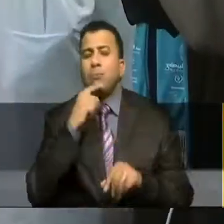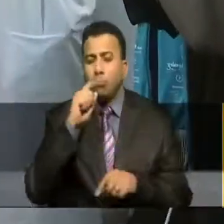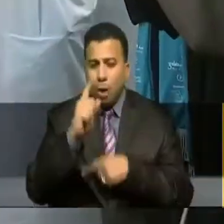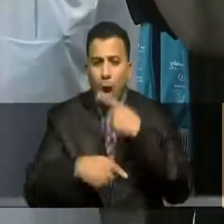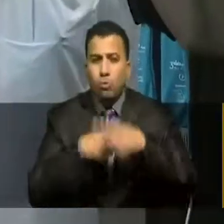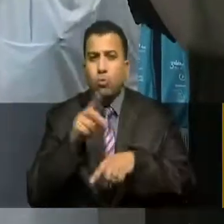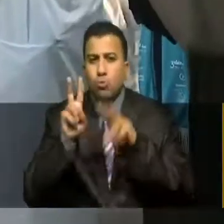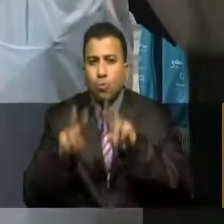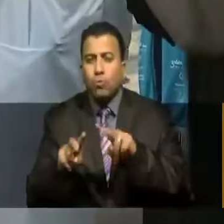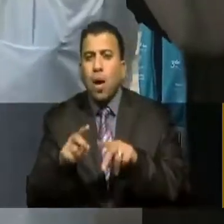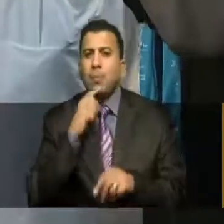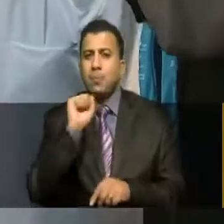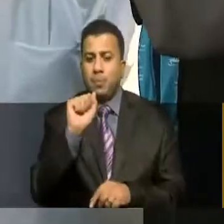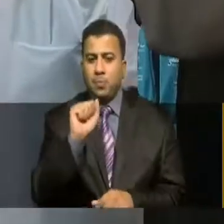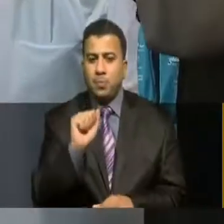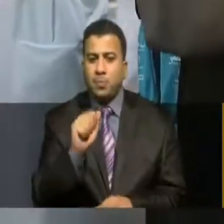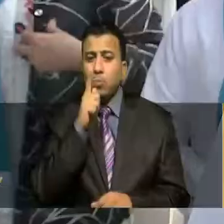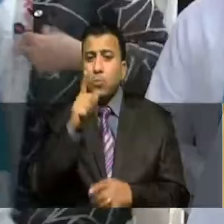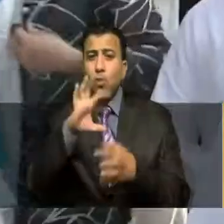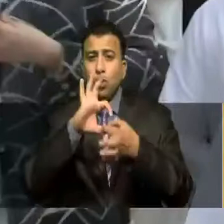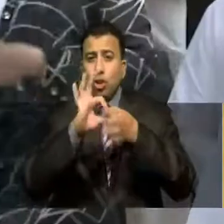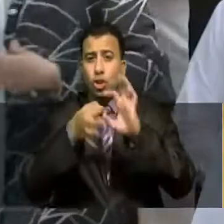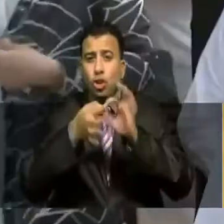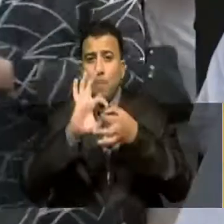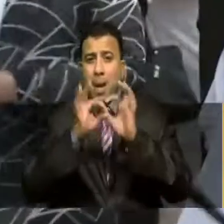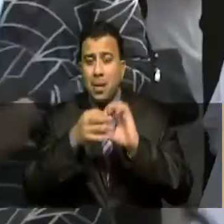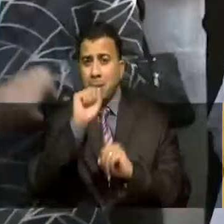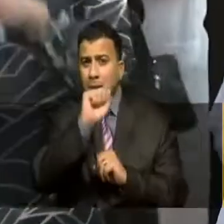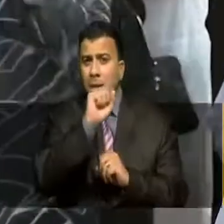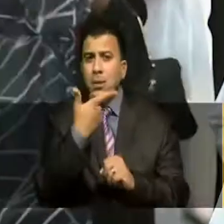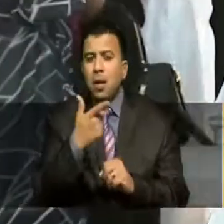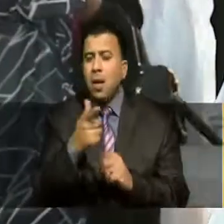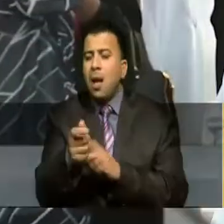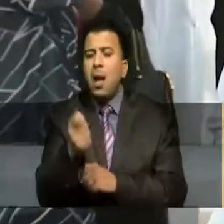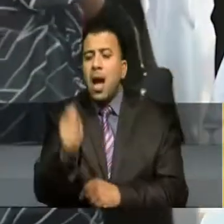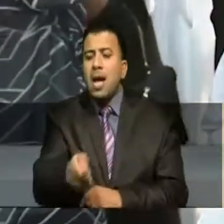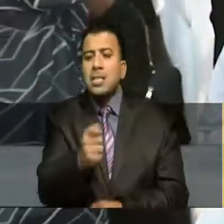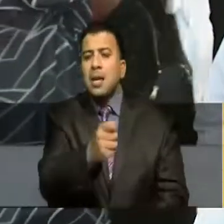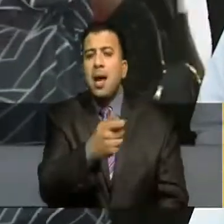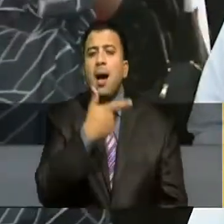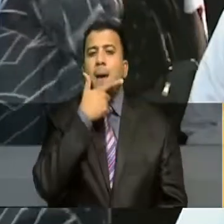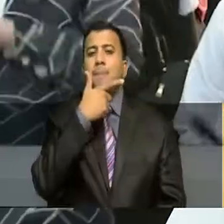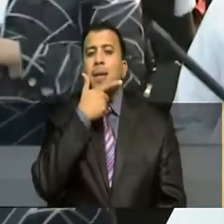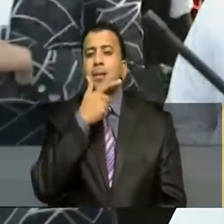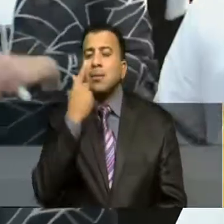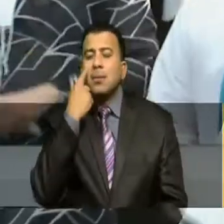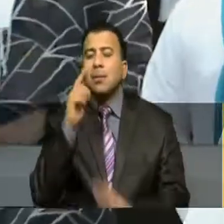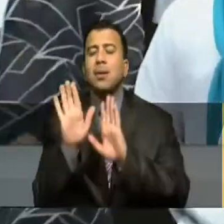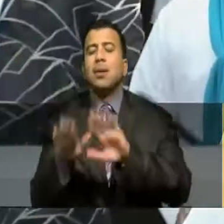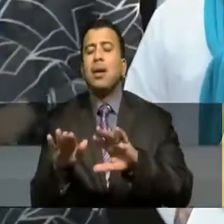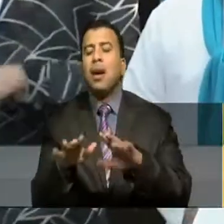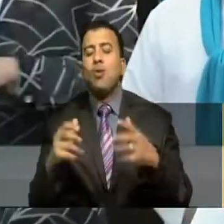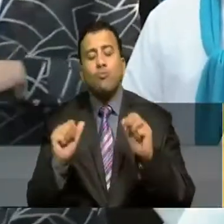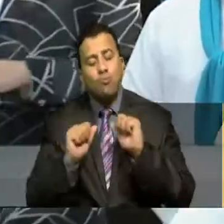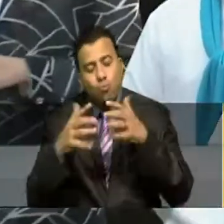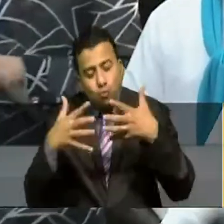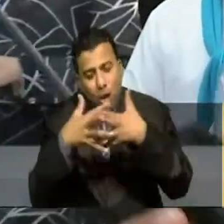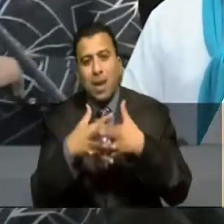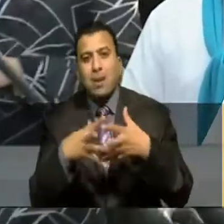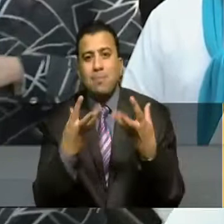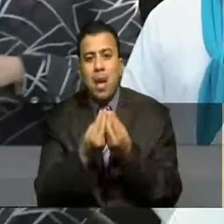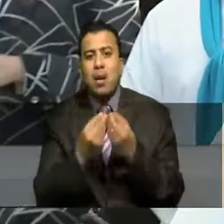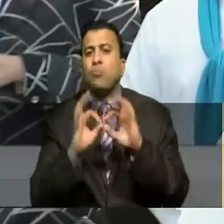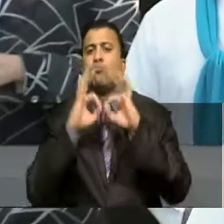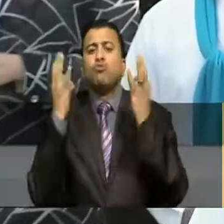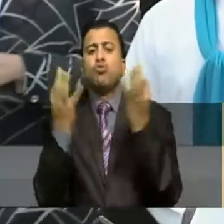عام. تنظم جمعية الإحسان الخيرية مسيرة العصا البيضاء للسنة الثالثة على التوالي بمشاركة المكفوفين والأيتام وجميع